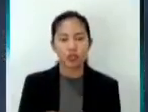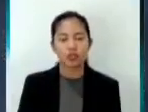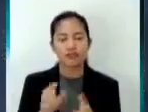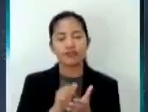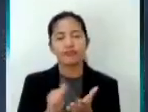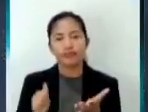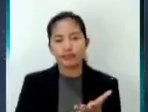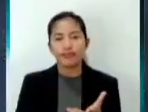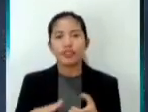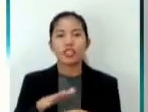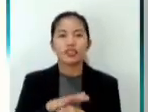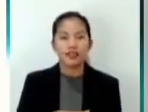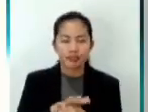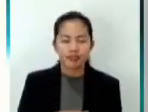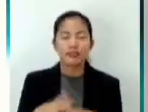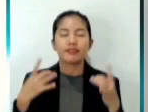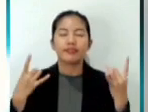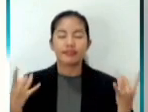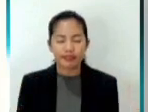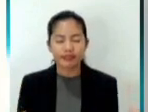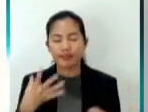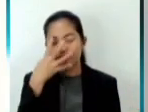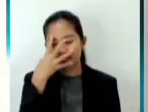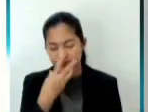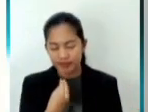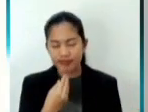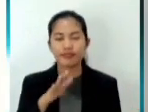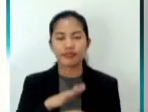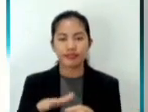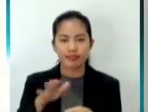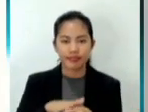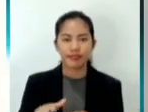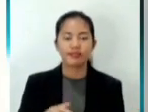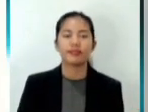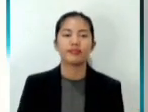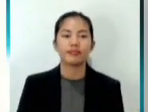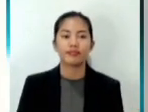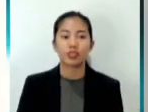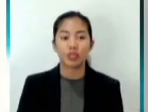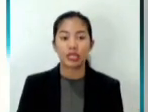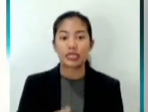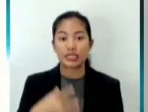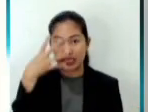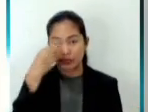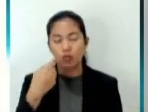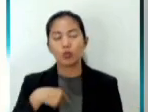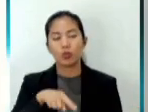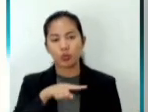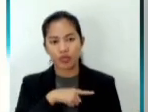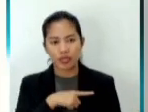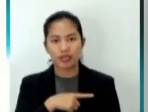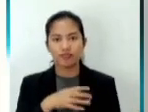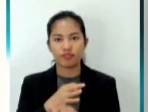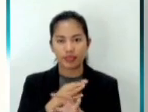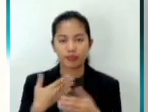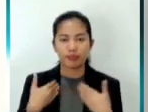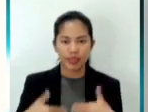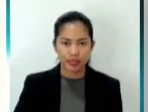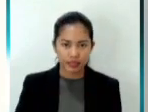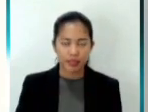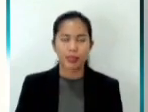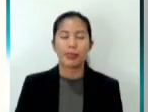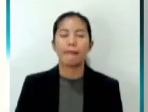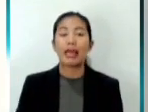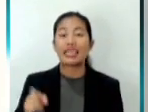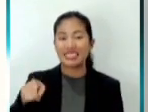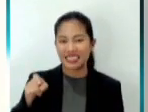at pagtulog ng tama. But it is in sleep that we repair our body down to the DNA level. So kinakailangan yan na kayo po, no,